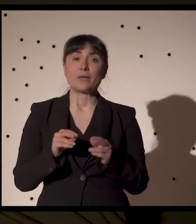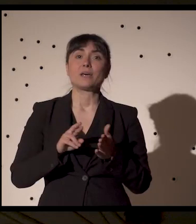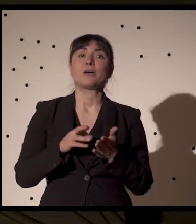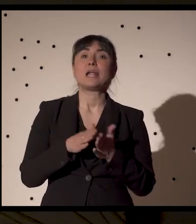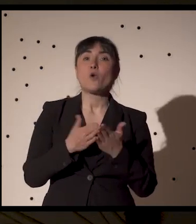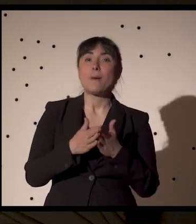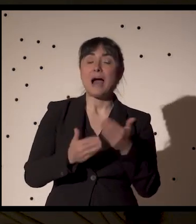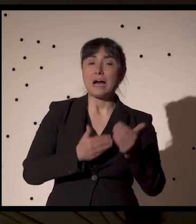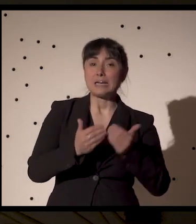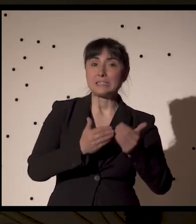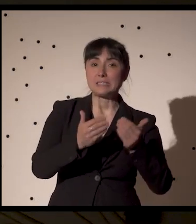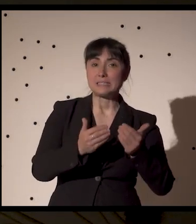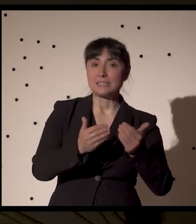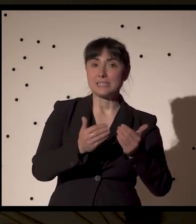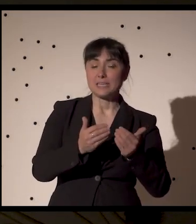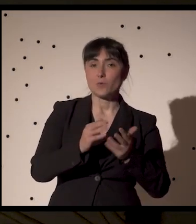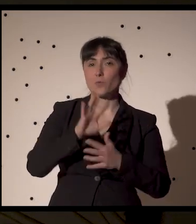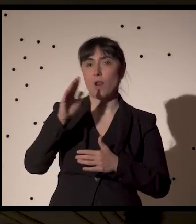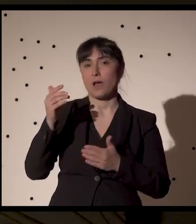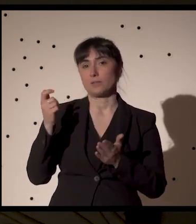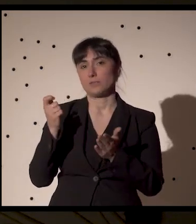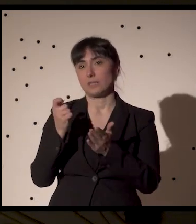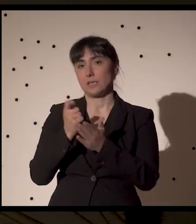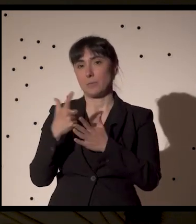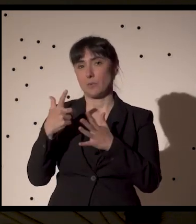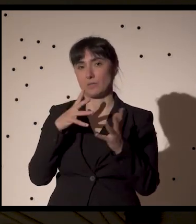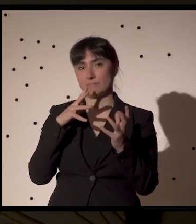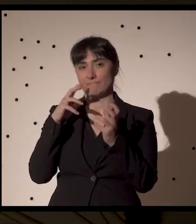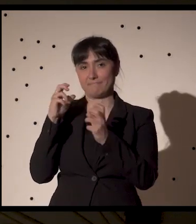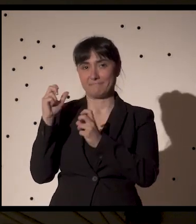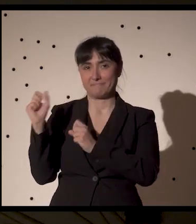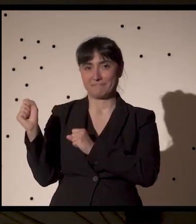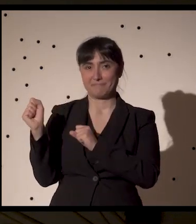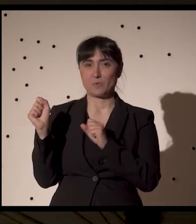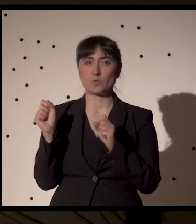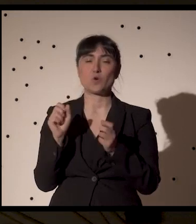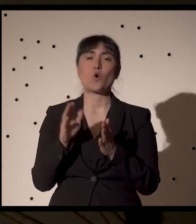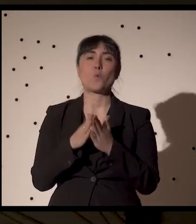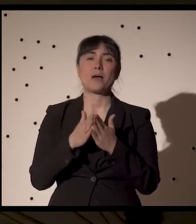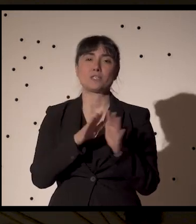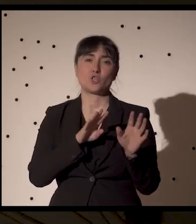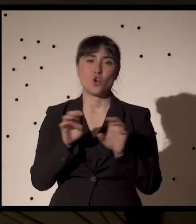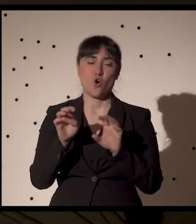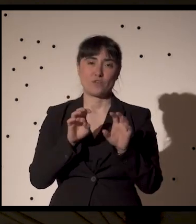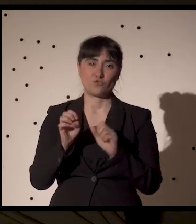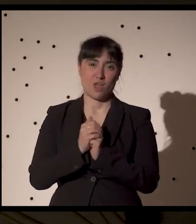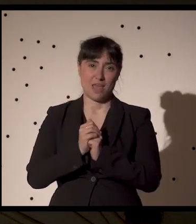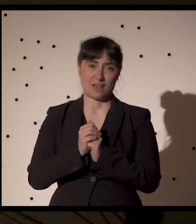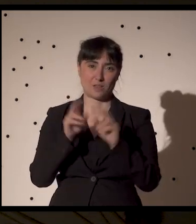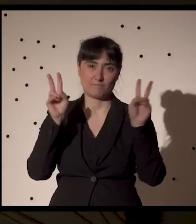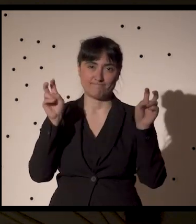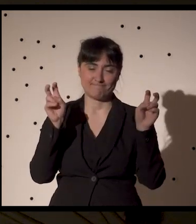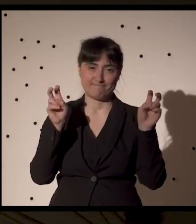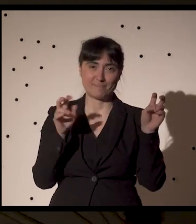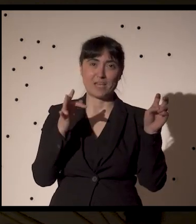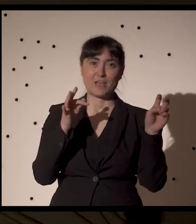altro grande caposaldo del canone romanzesco novecentesco mi riferisco a Fahrenheit 451